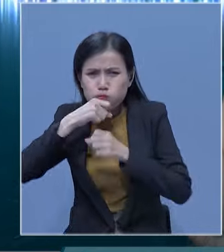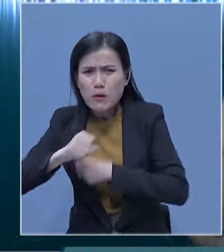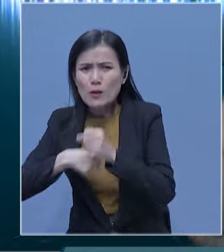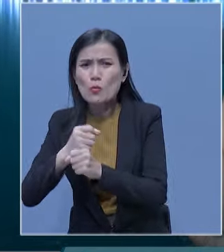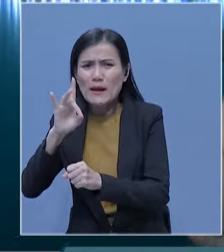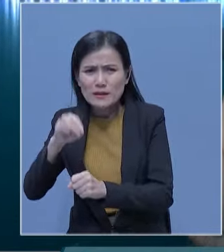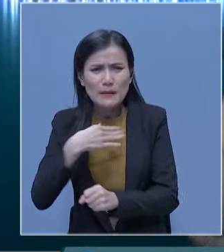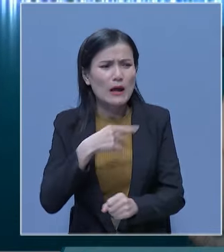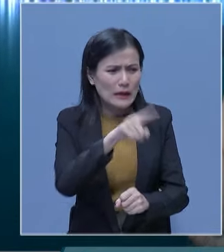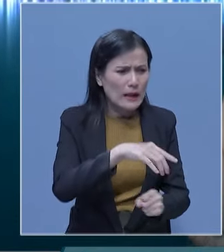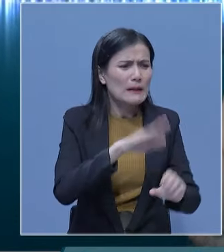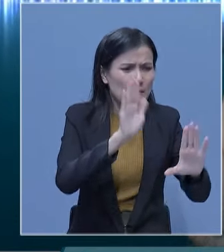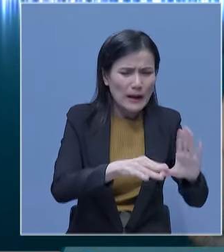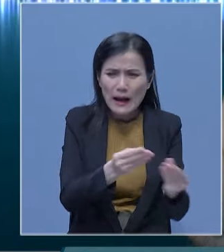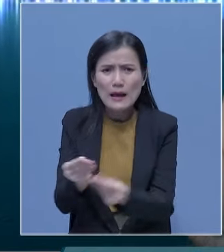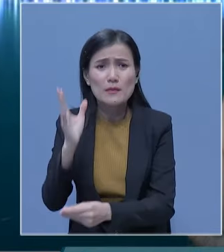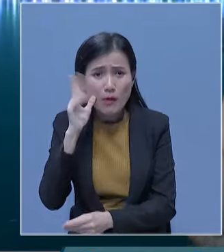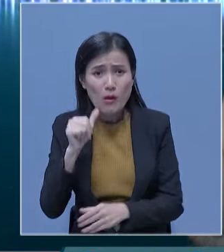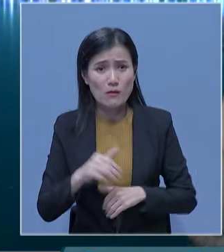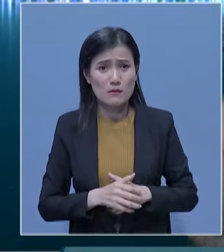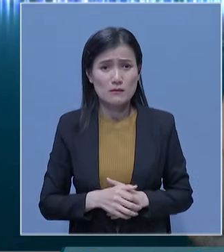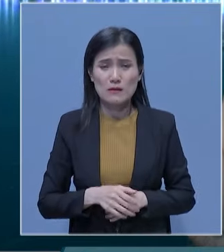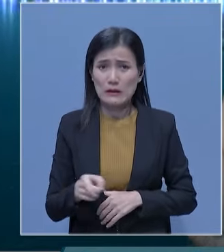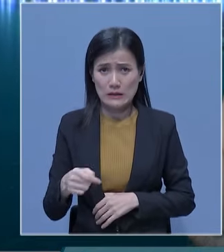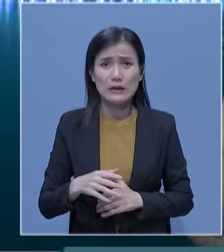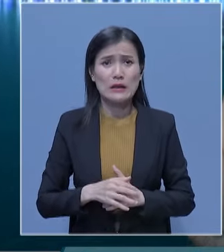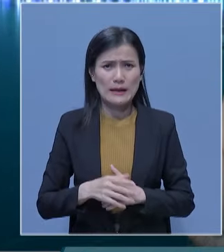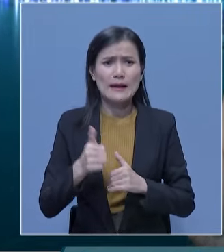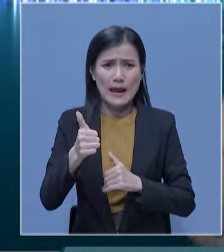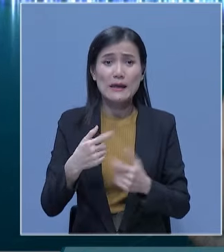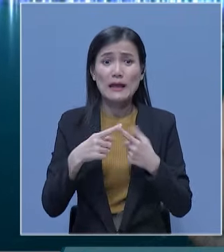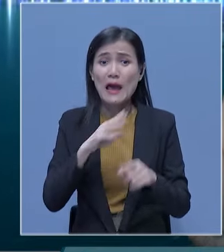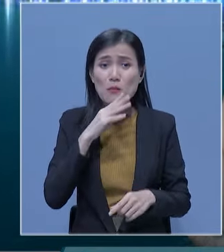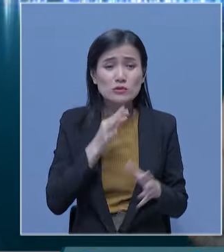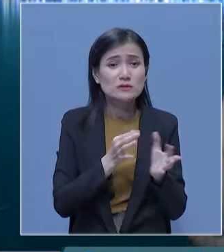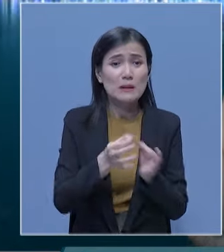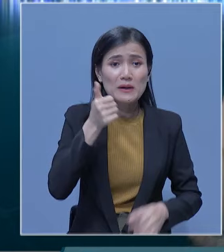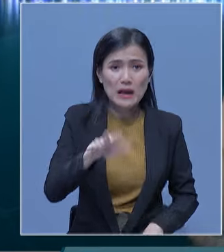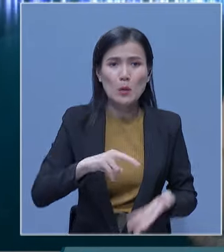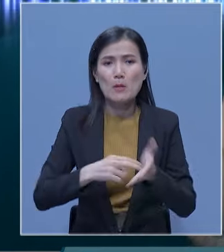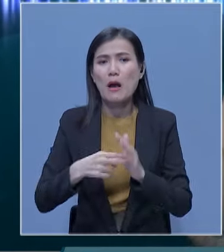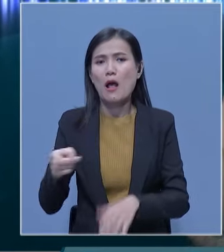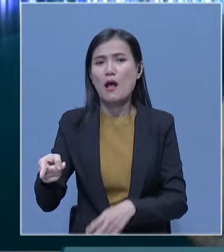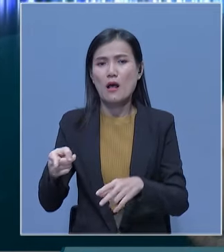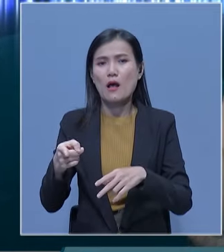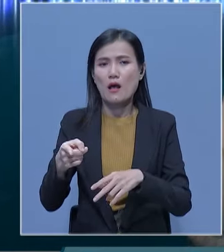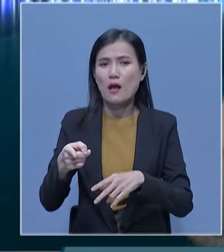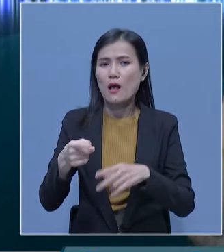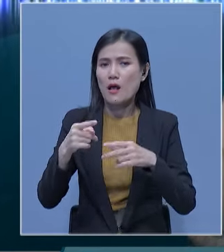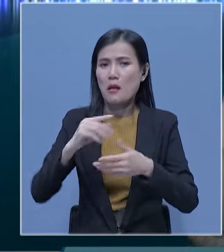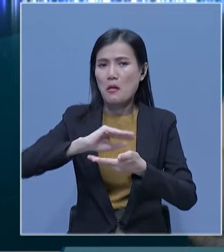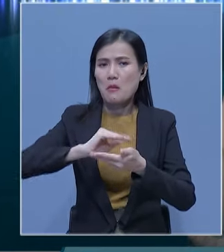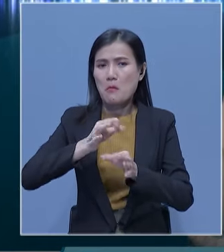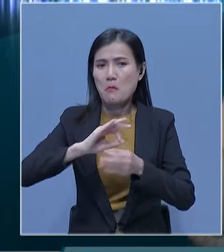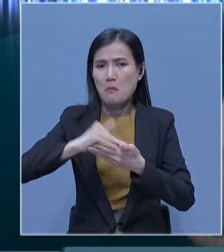แล้วสามารถอธิบายได้ว่าไม่ใช่กลุ่มเสี่ยงที่เป็นบัญชีม้าธนาคารจะอนุญาตให้ ค่ะท่านรองครับเพื่อความชัดเจนอีกครั้งนึงสามารถดำเนินการได้ตั้งแต่